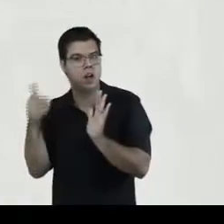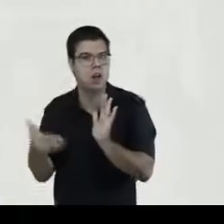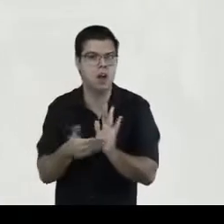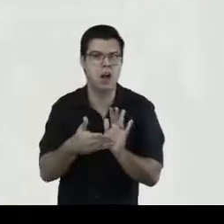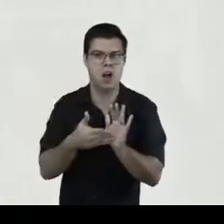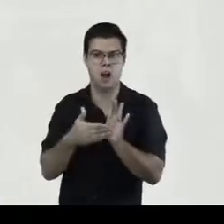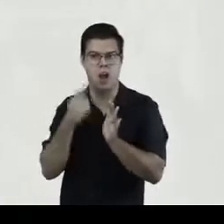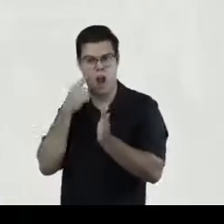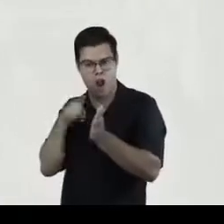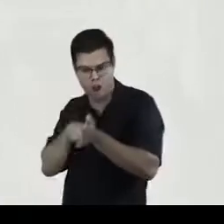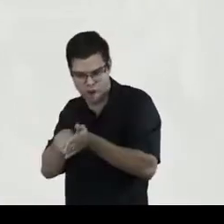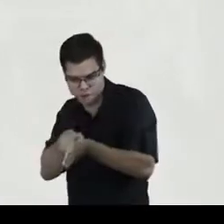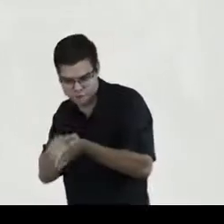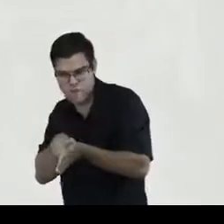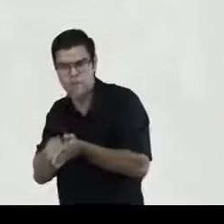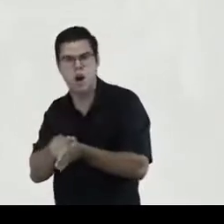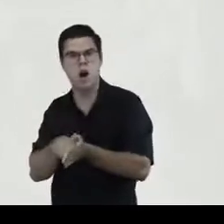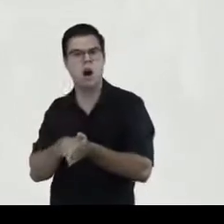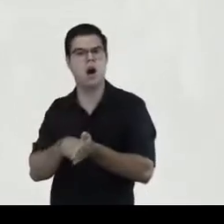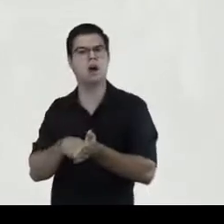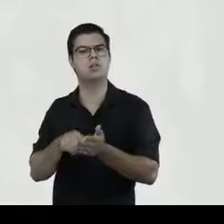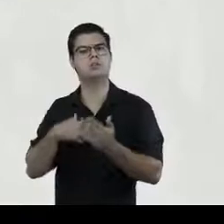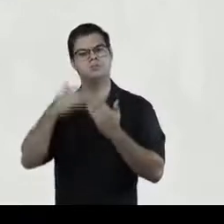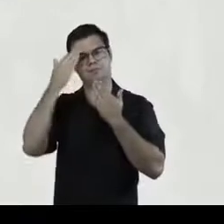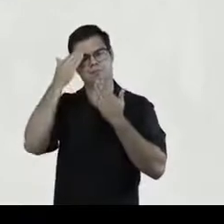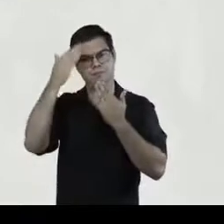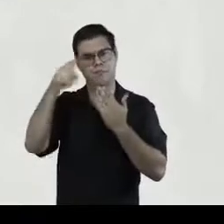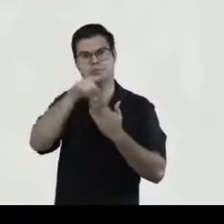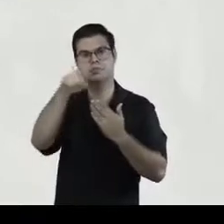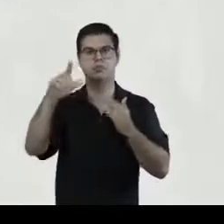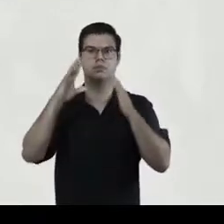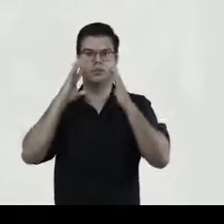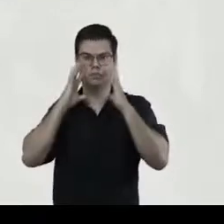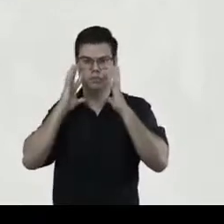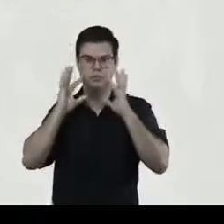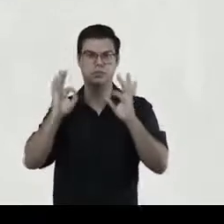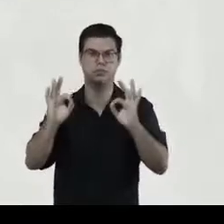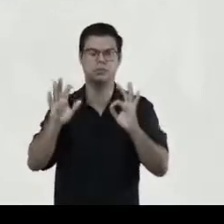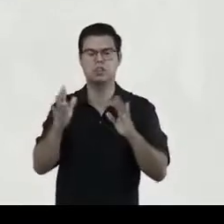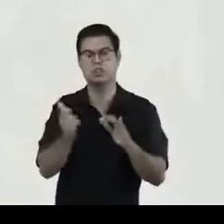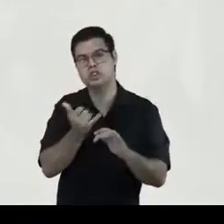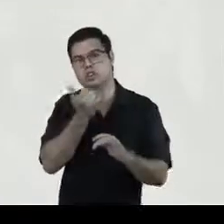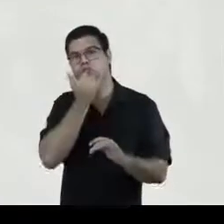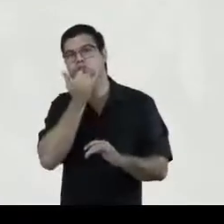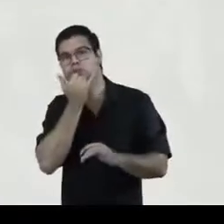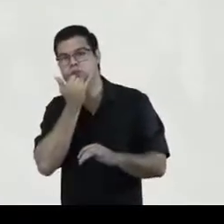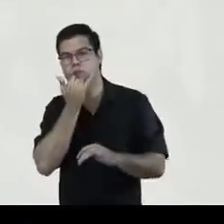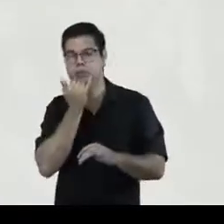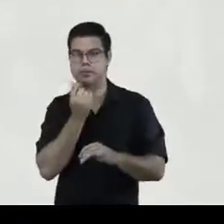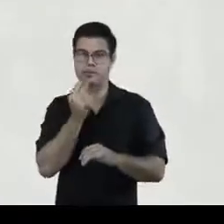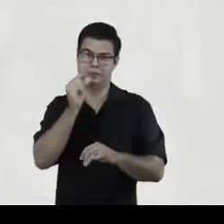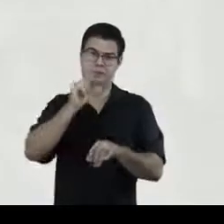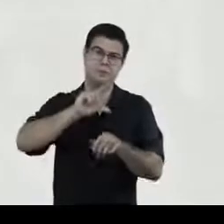remercie de votre attention et je vous prie d'excuser le petit retard de cette présentation.